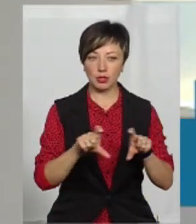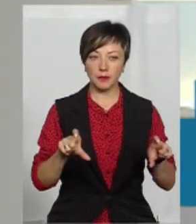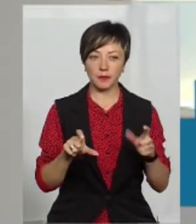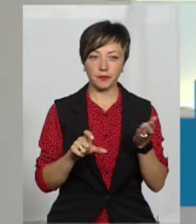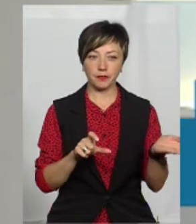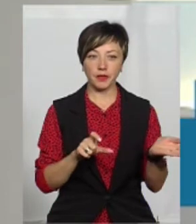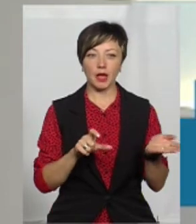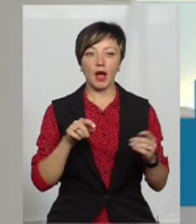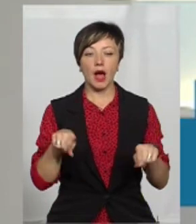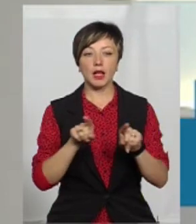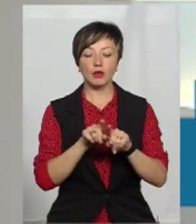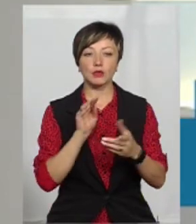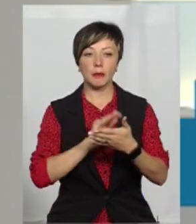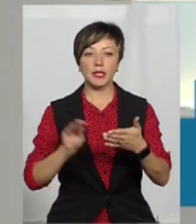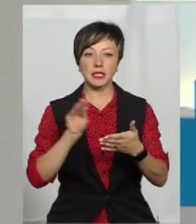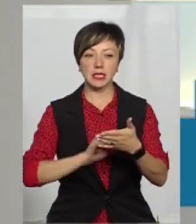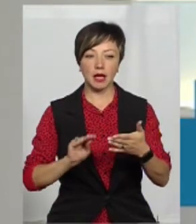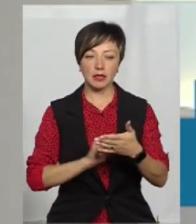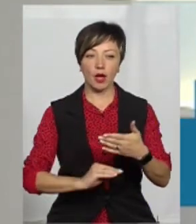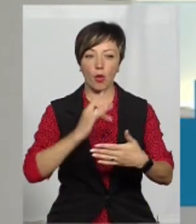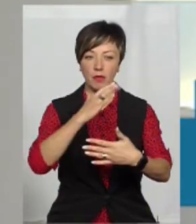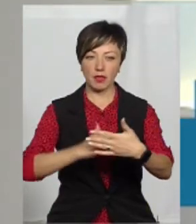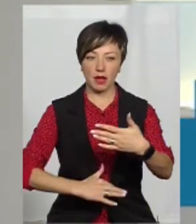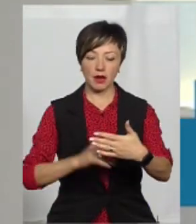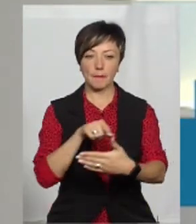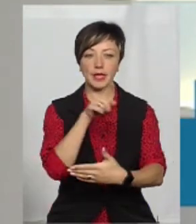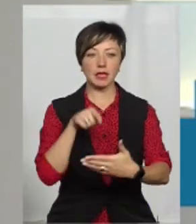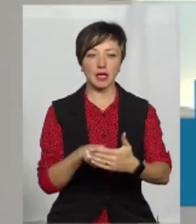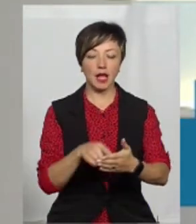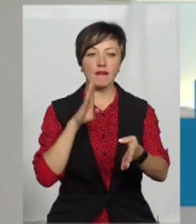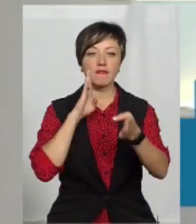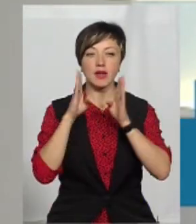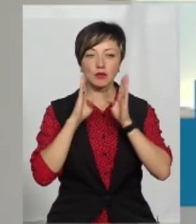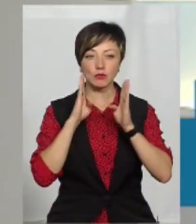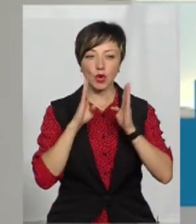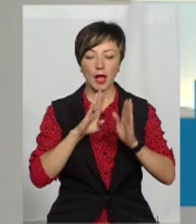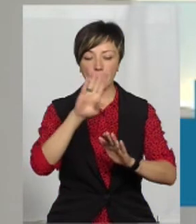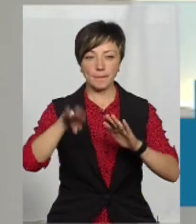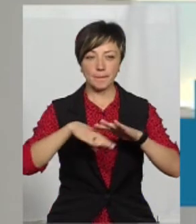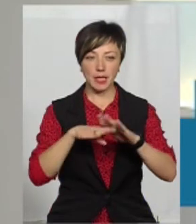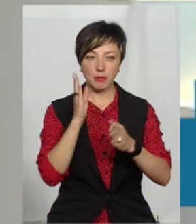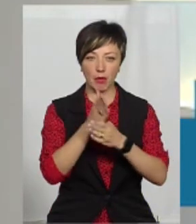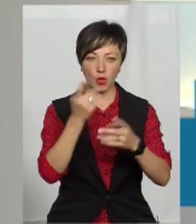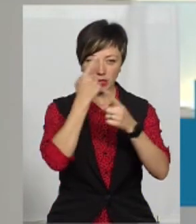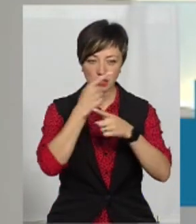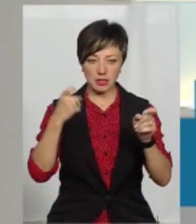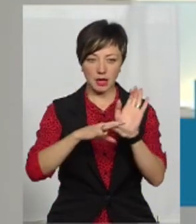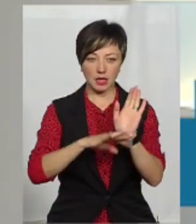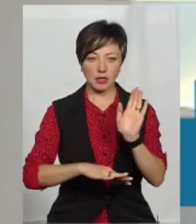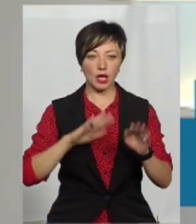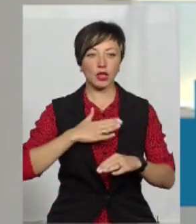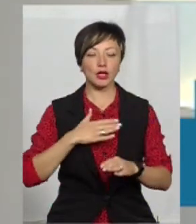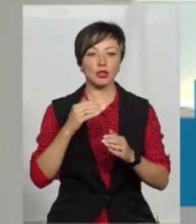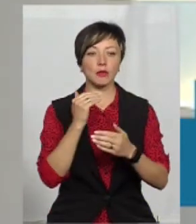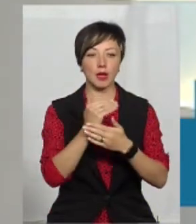зараз на екрані, а також писати свої коментарі, ставити питання у мережі Facebook під прямою трансляцією